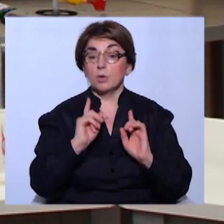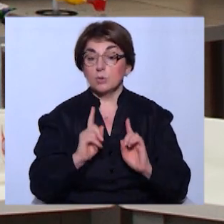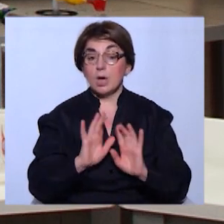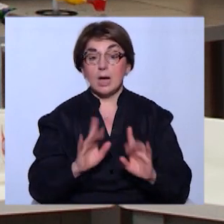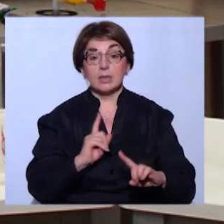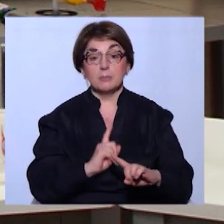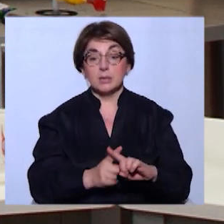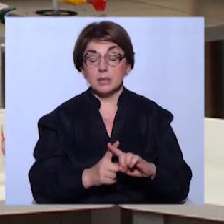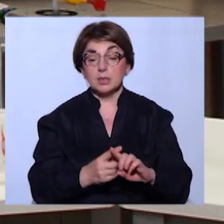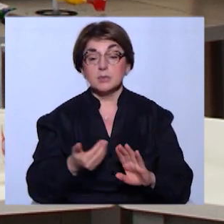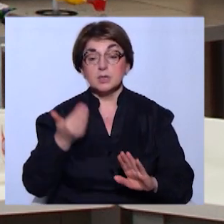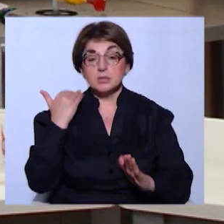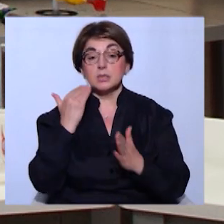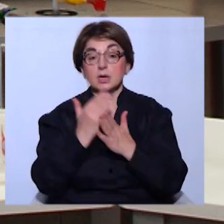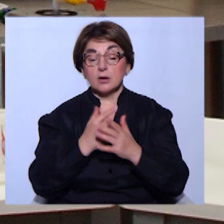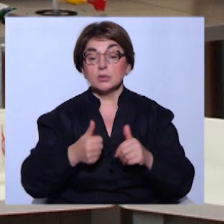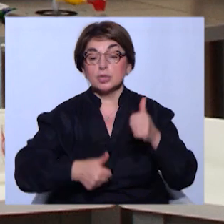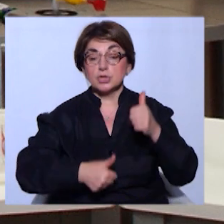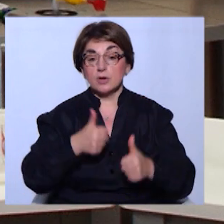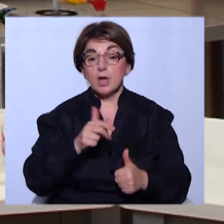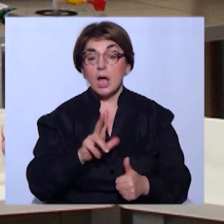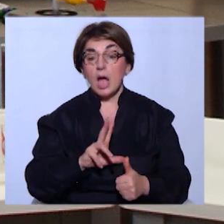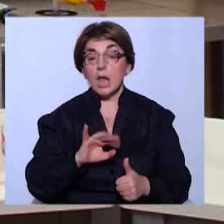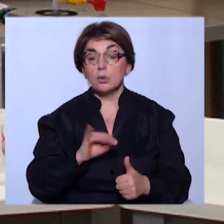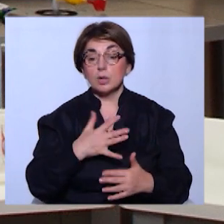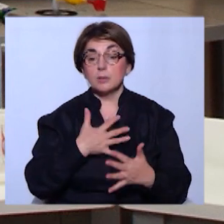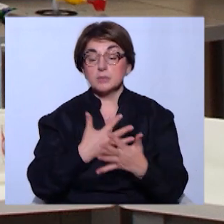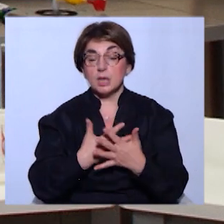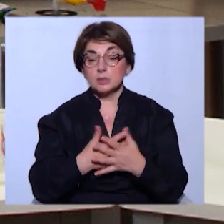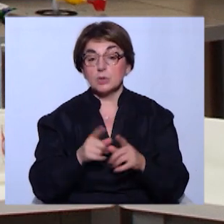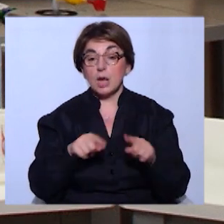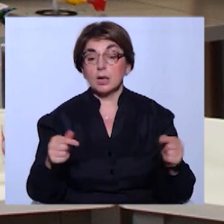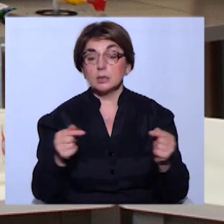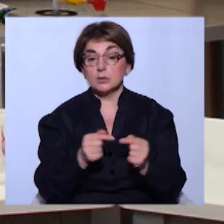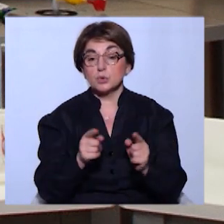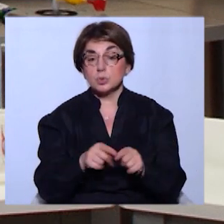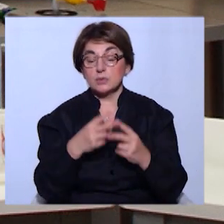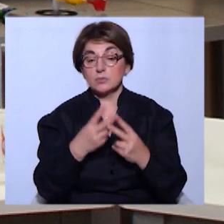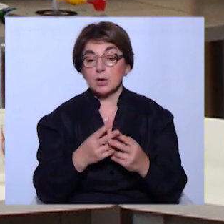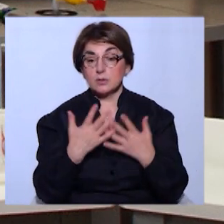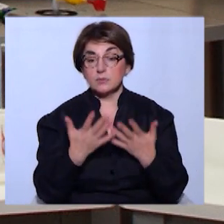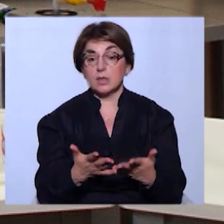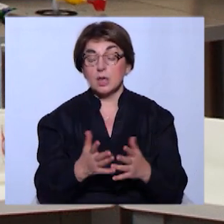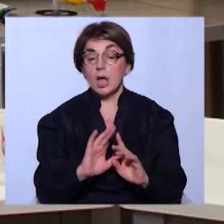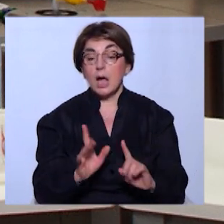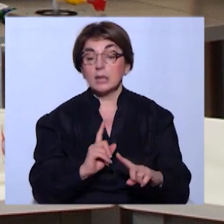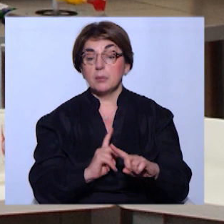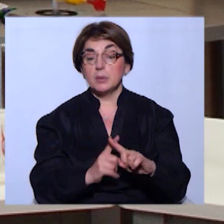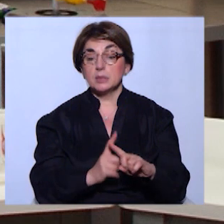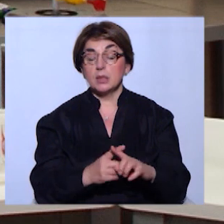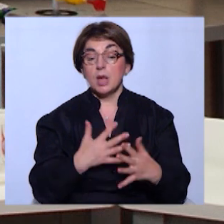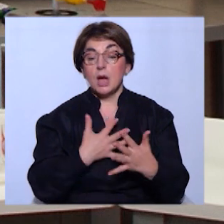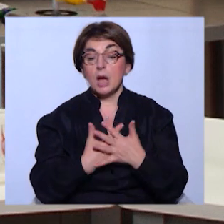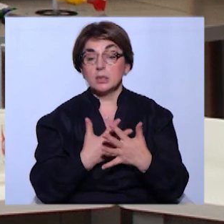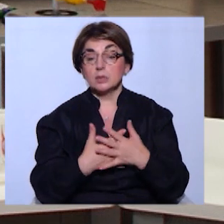შეეხება არამეტალებს, ასევე წინა გაკვეთილზე ერთმანეთს შევატარეთ ჰალოგენების აქტიურობა და აქაც ძალიან მკვეთრად გამოიკვეთა, რომ